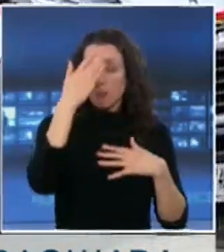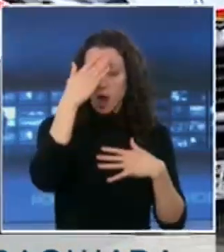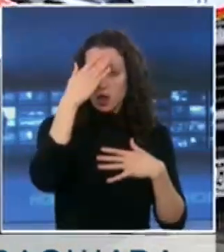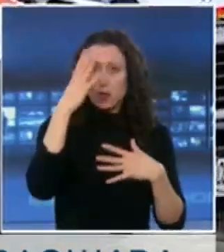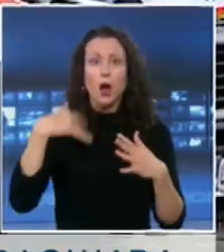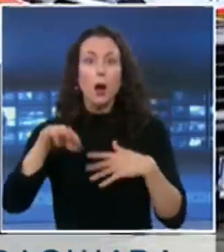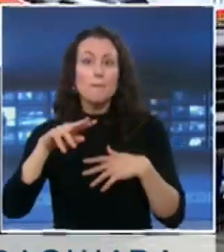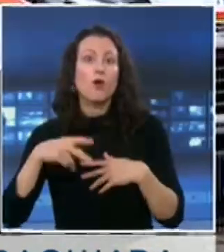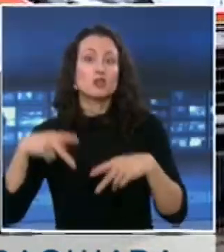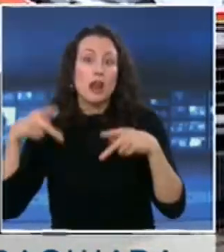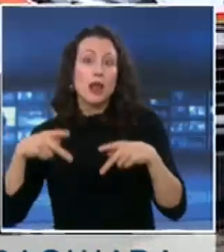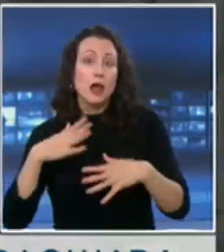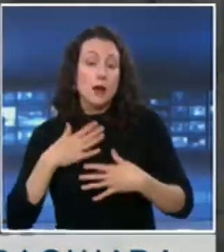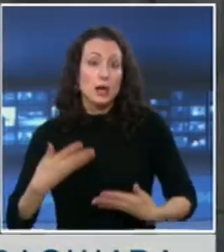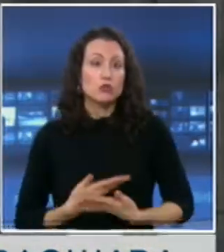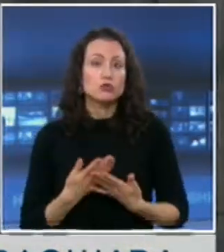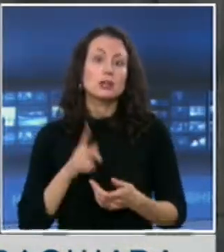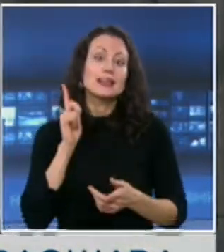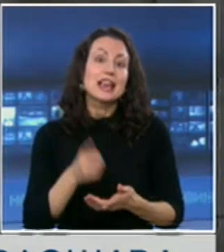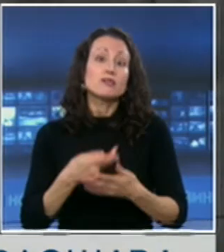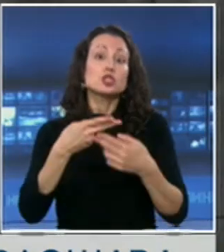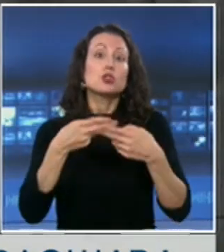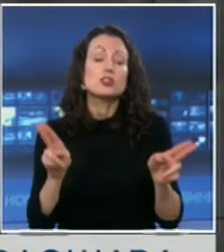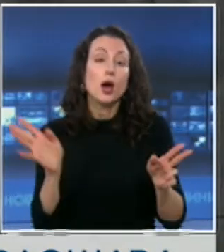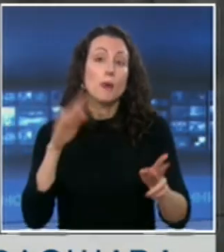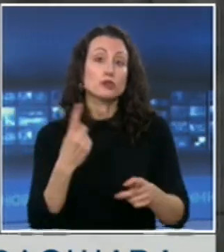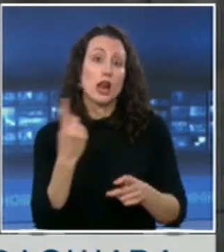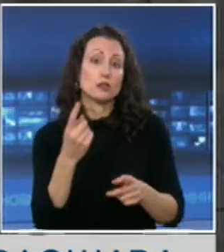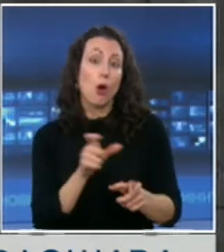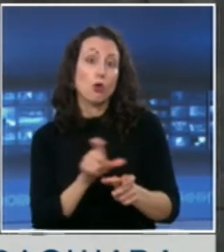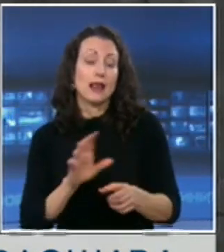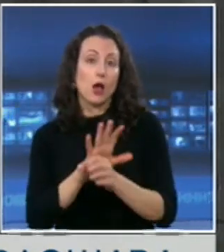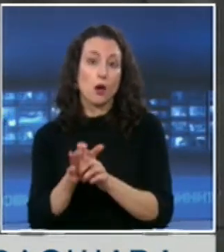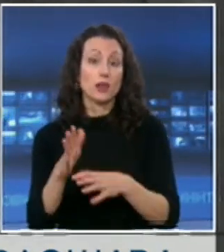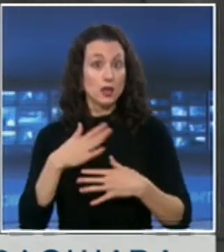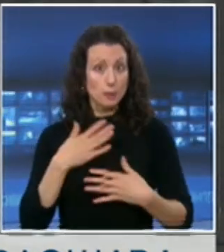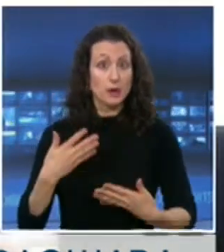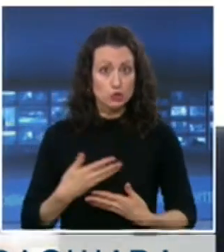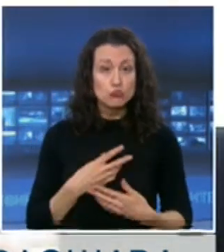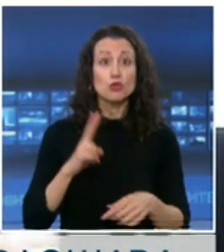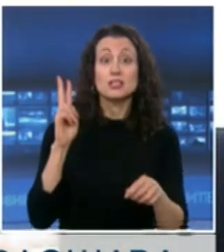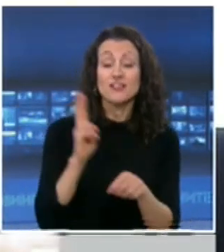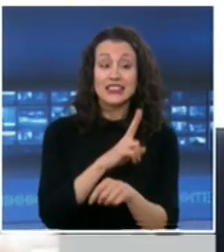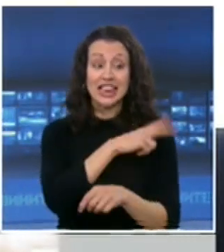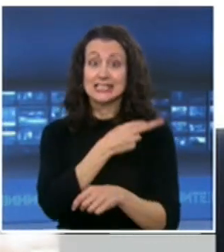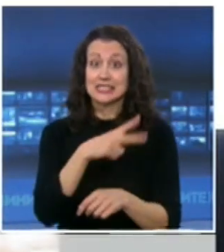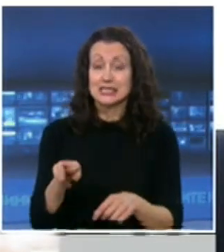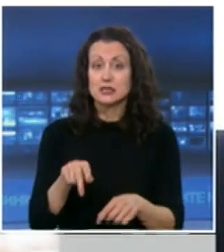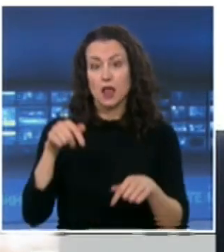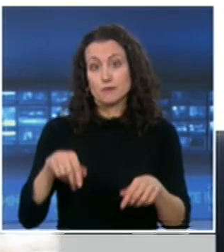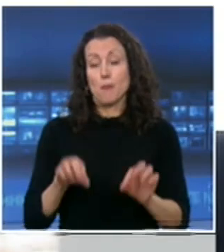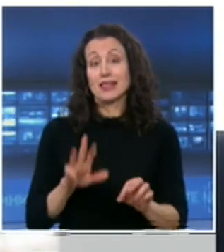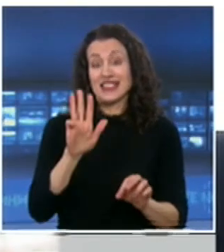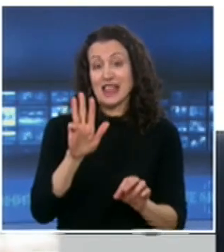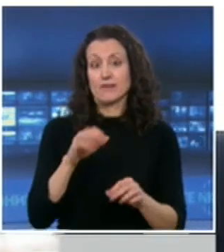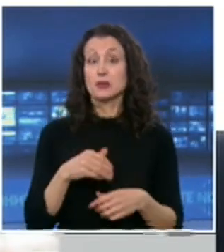на още едно отделение за COVID. Необходими са 12 медицински сестри, в момента имаме 9. Необходими са 4 лекари, имаме